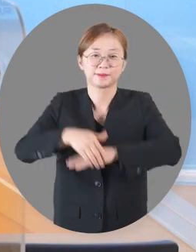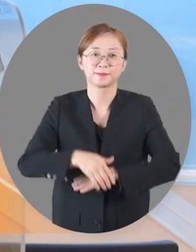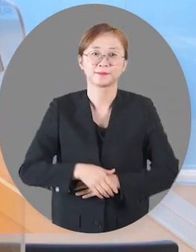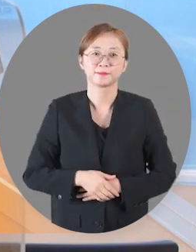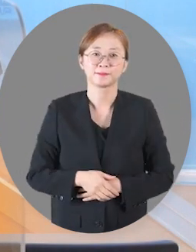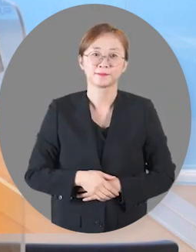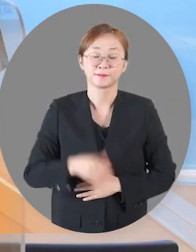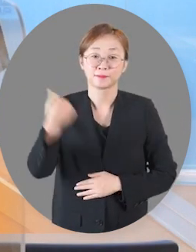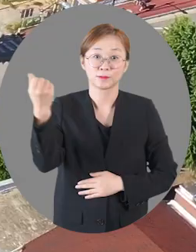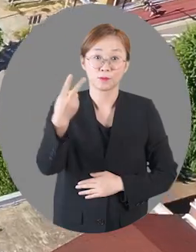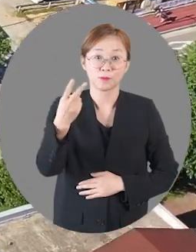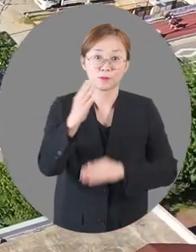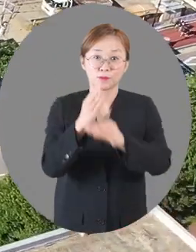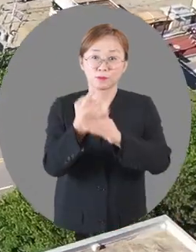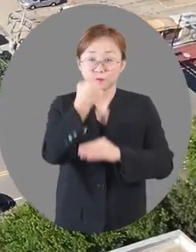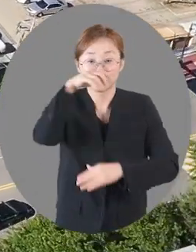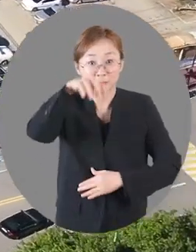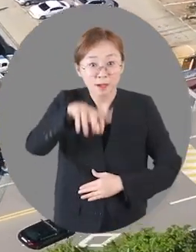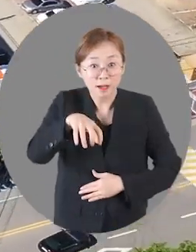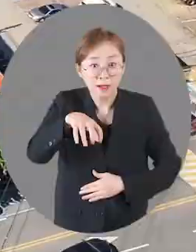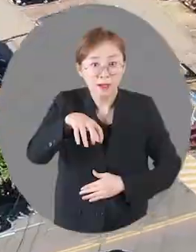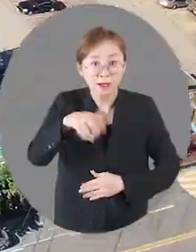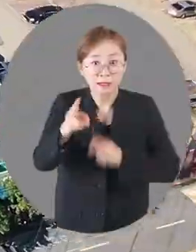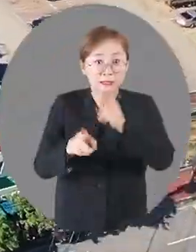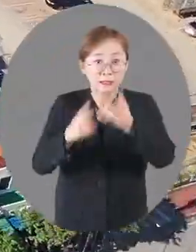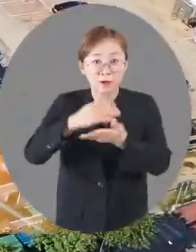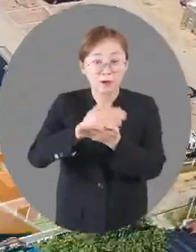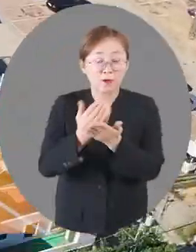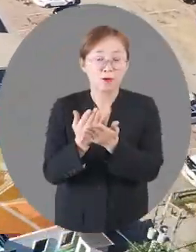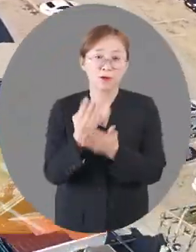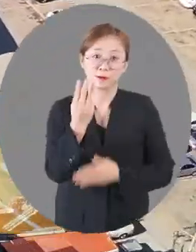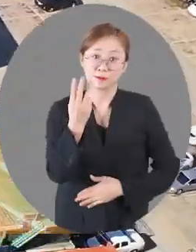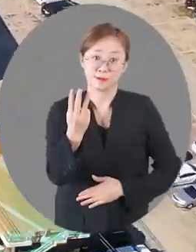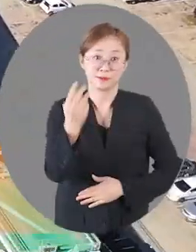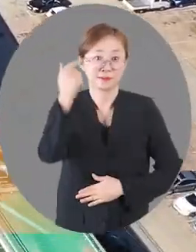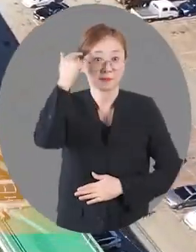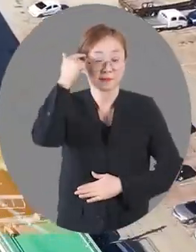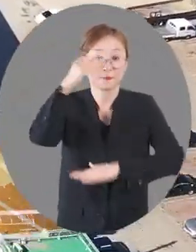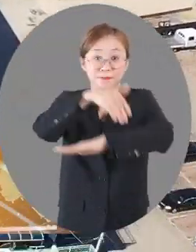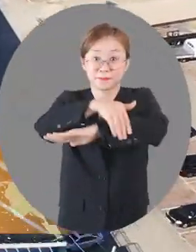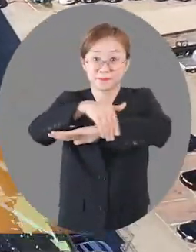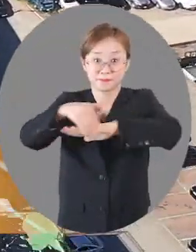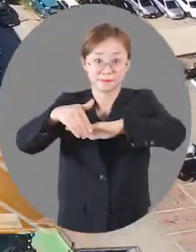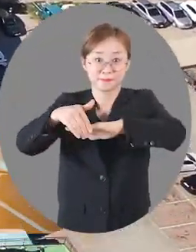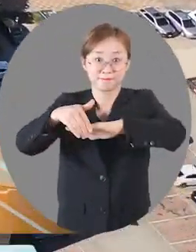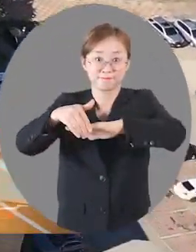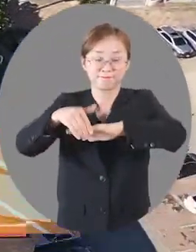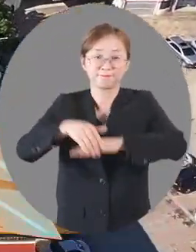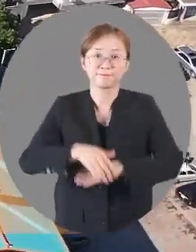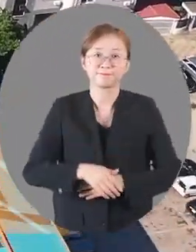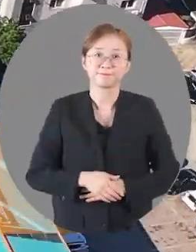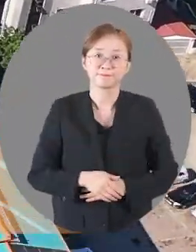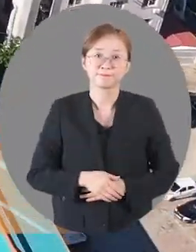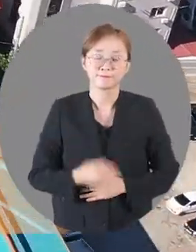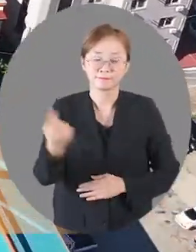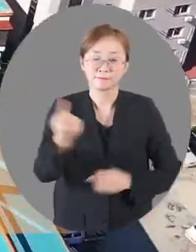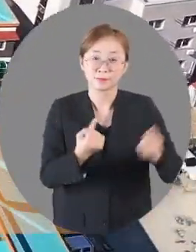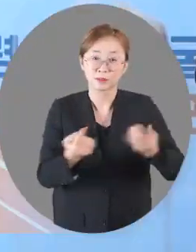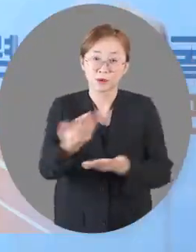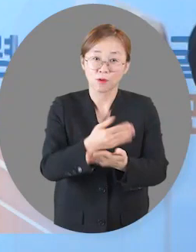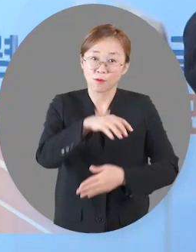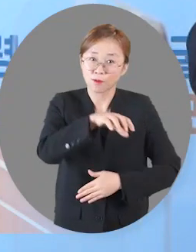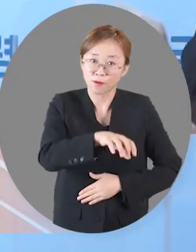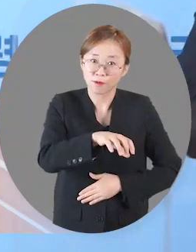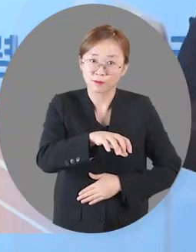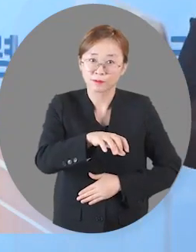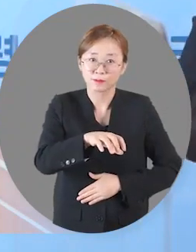예정입니다. 또한 중학동 일원에는 세 가지 도시재생 핵심 거점 공간이 조성될 계획인데요.